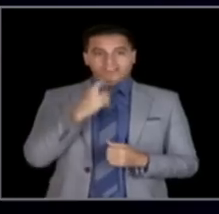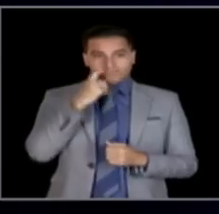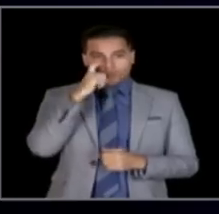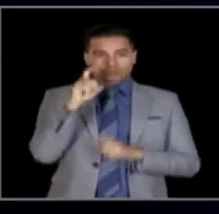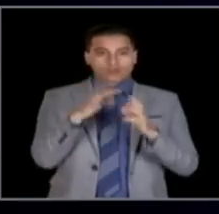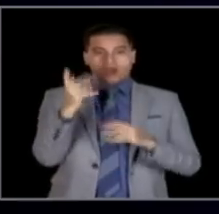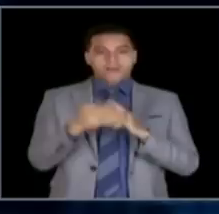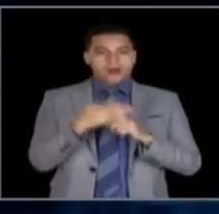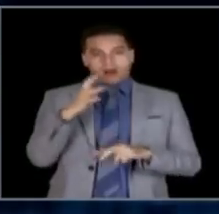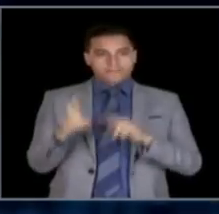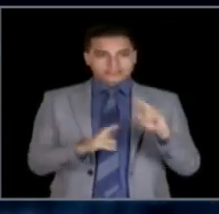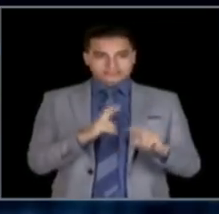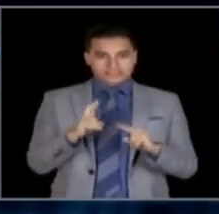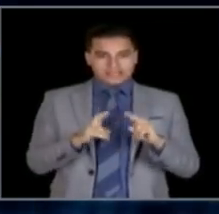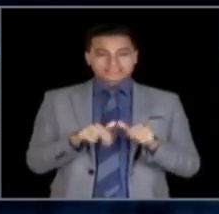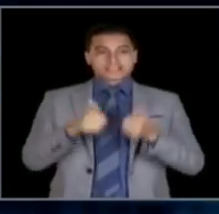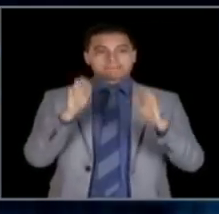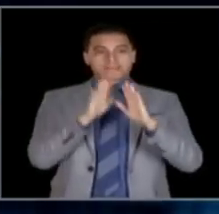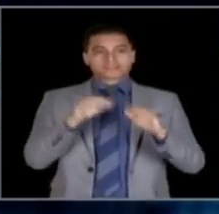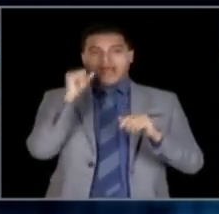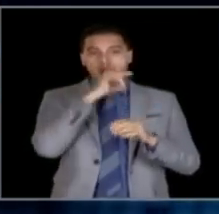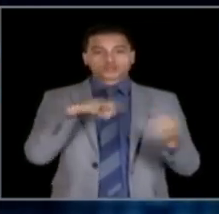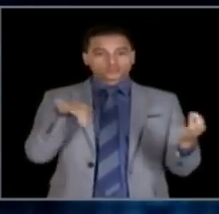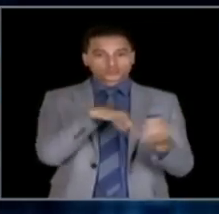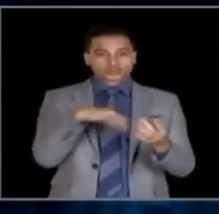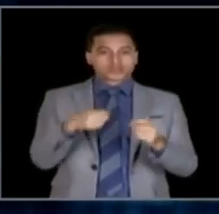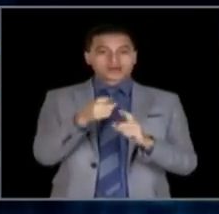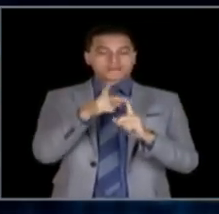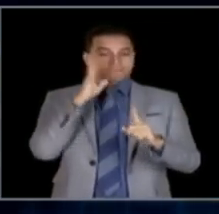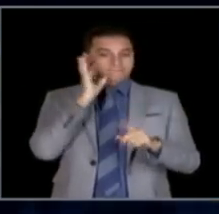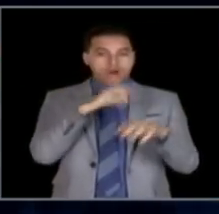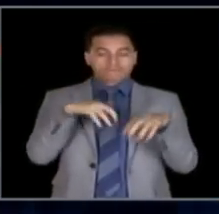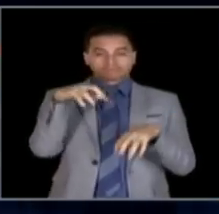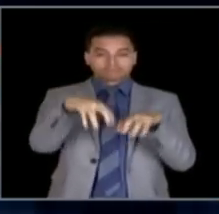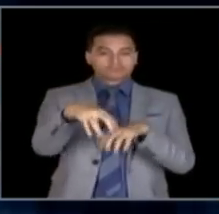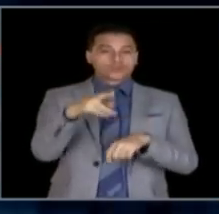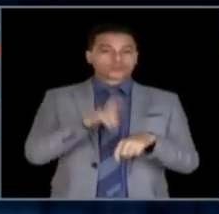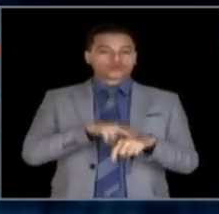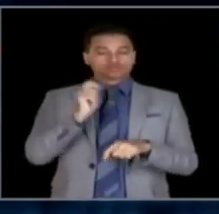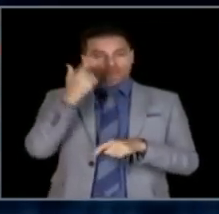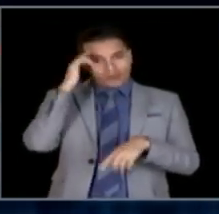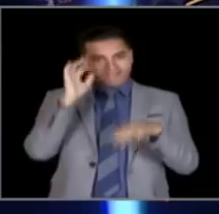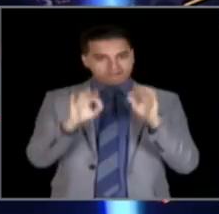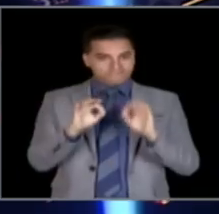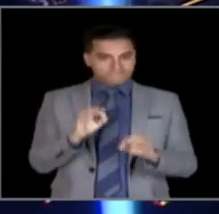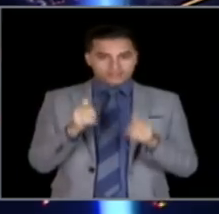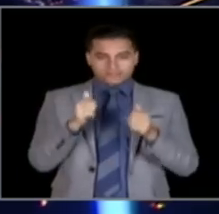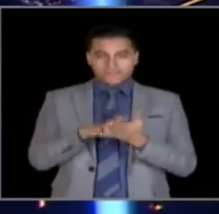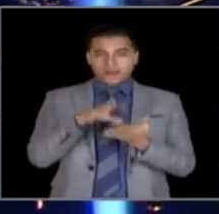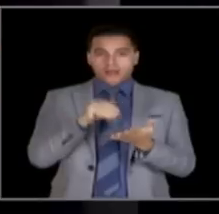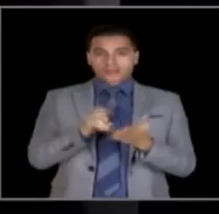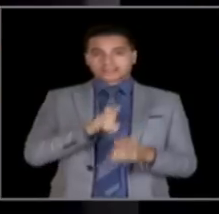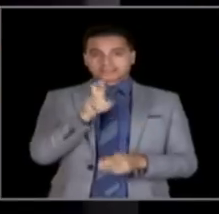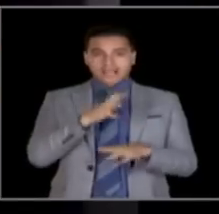فقرة الفنون أربع أسئلة: سينما ومسرح، أغاني وموسيقى، لوحات ومعالم، وسرعة البديهة.